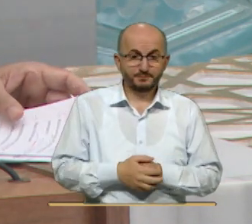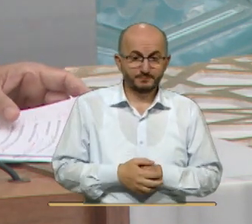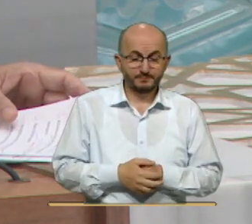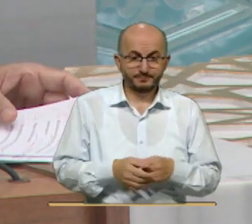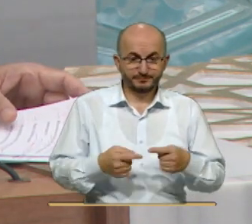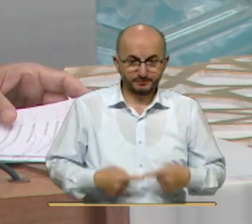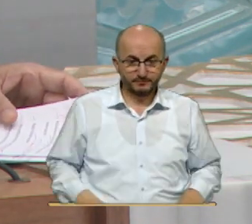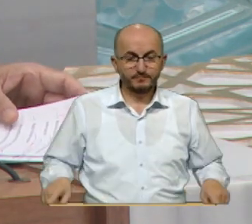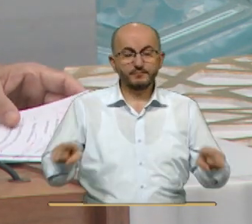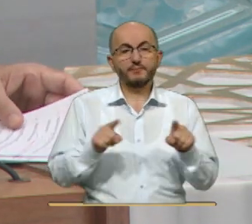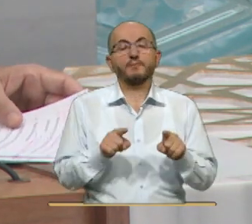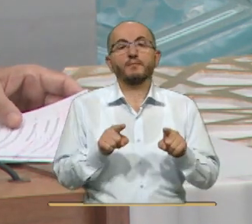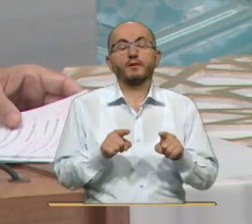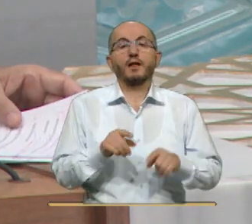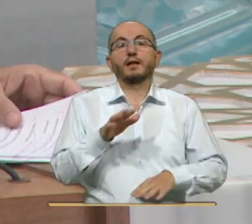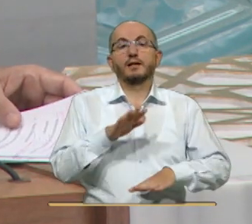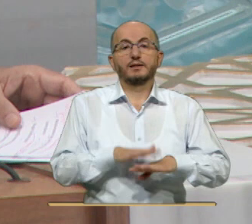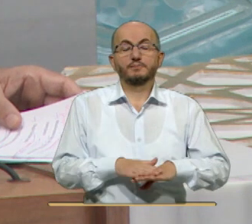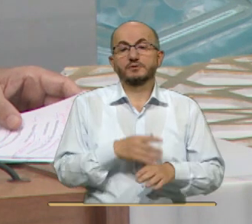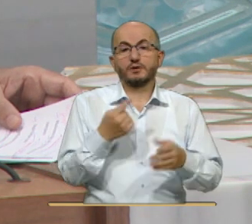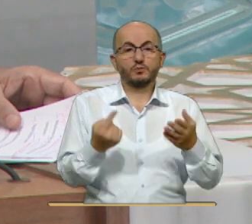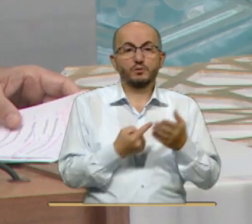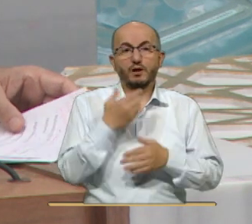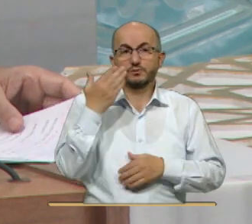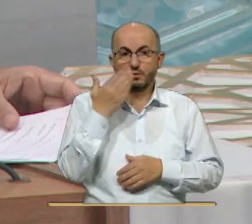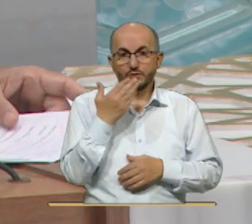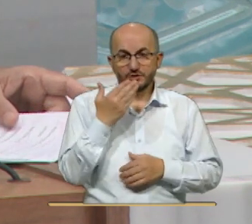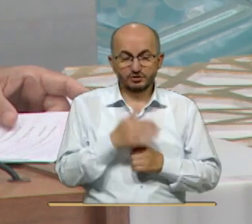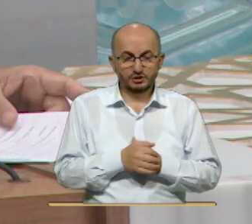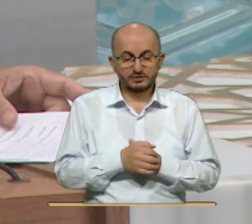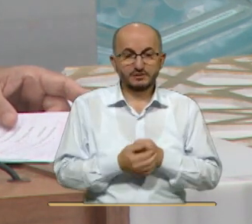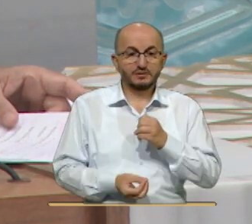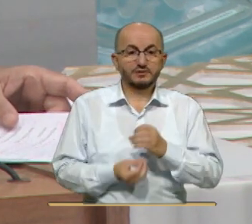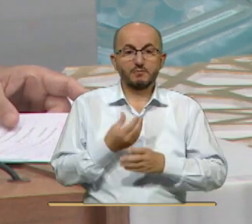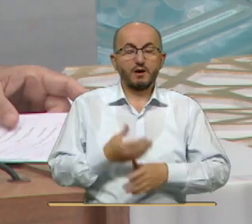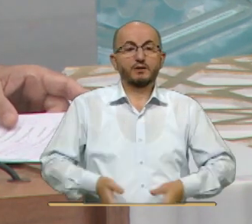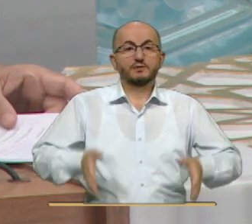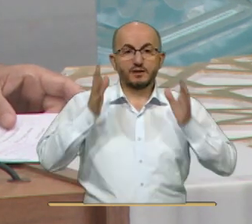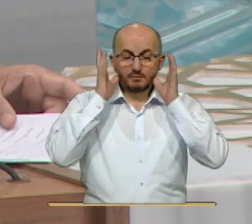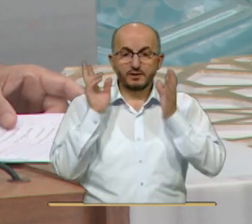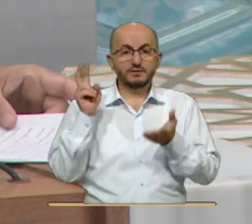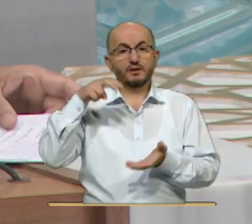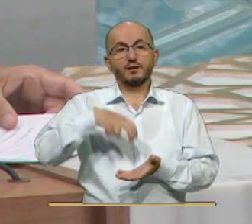bizler evimizde Kur'an okuyacağız. Sabah namazına kalktık.